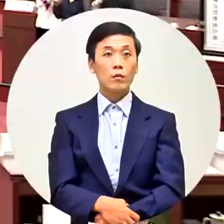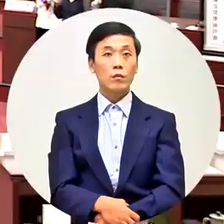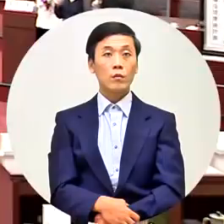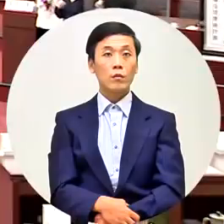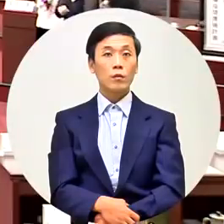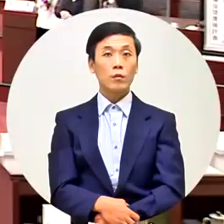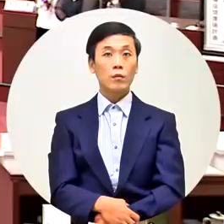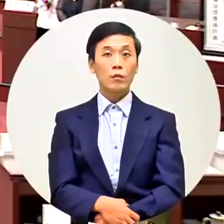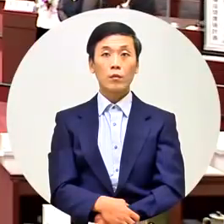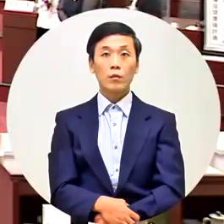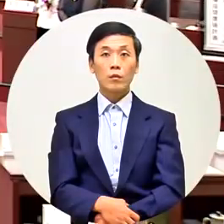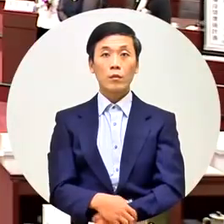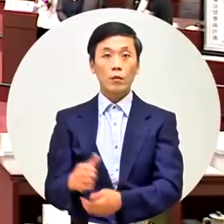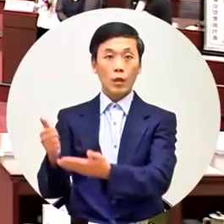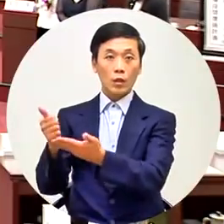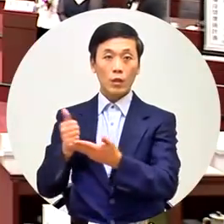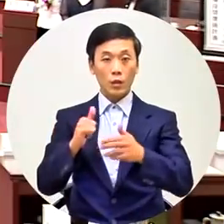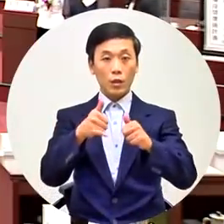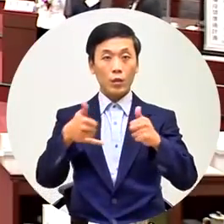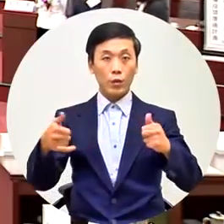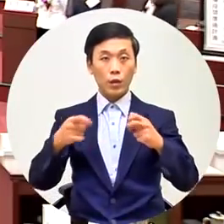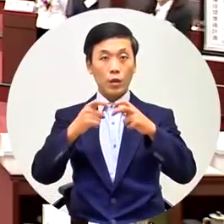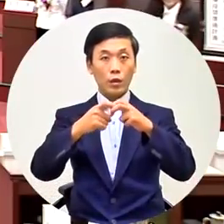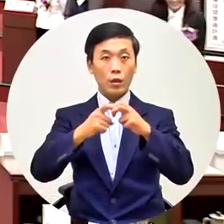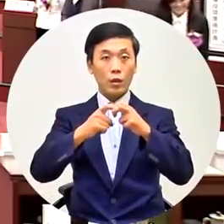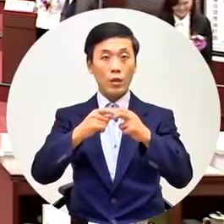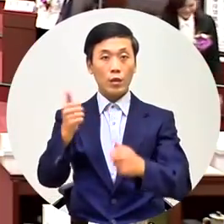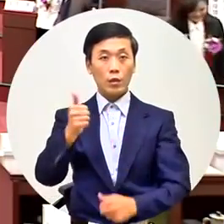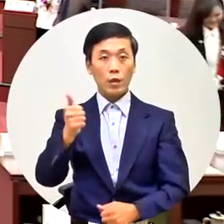请李博毅议员领取选票。